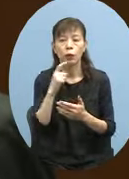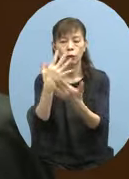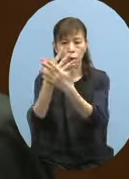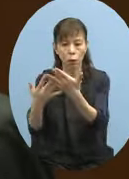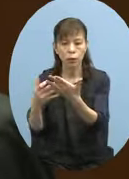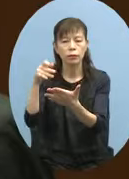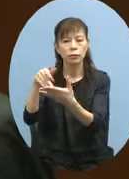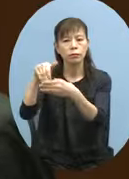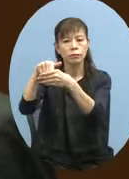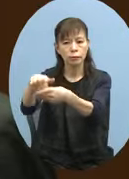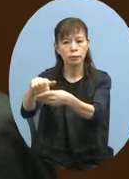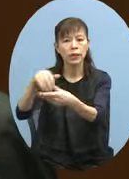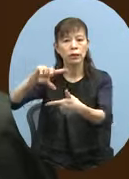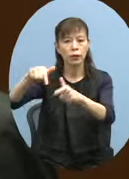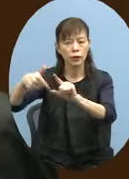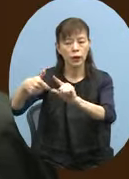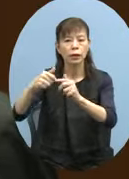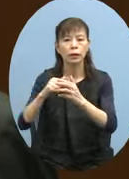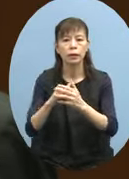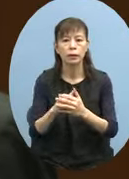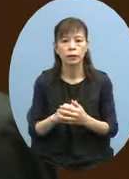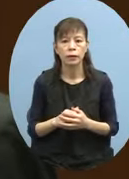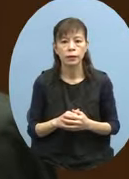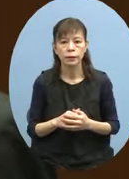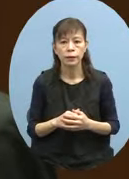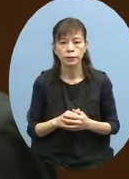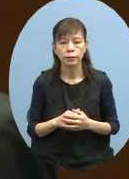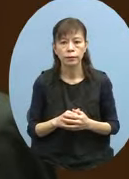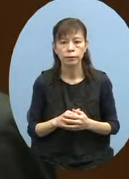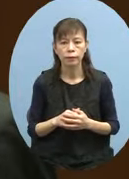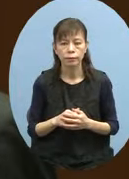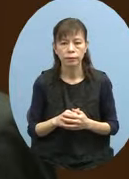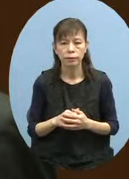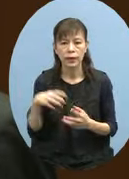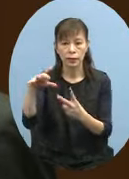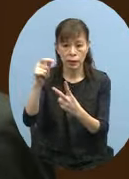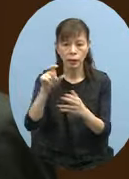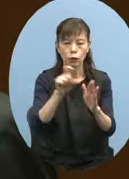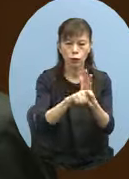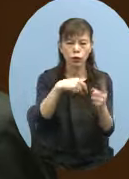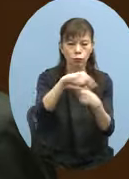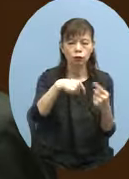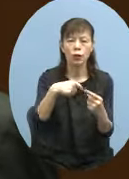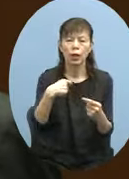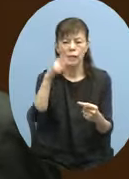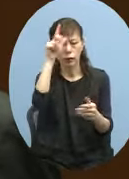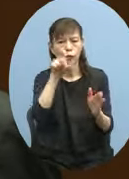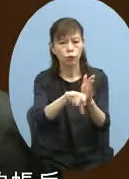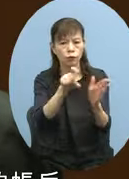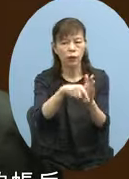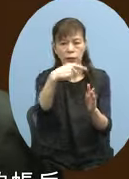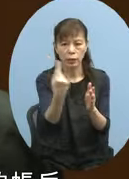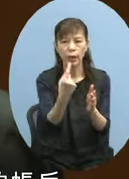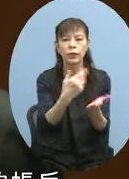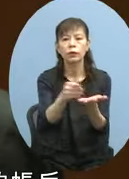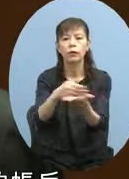電子登記嘅方式嚟到登記，選擇用户口嚟到過户，等